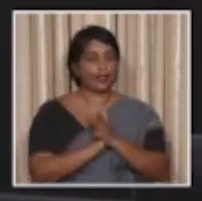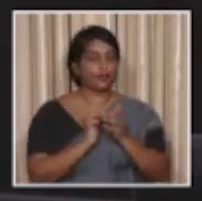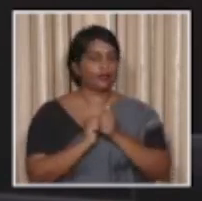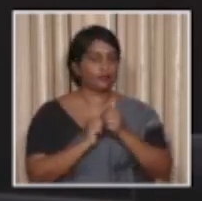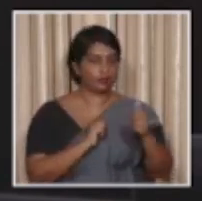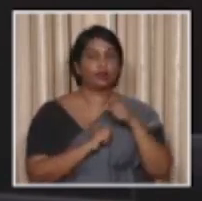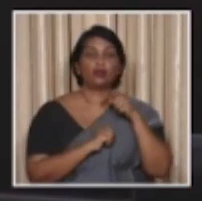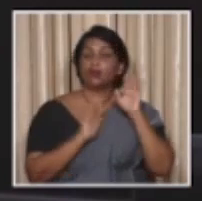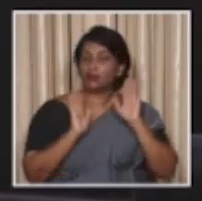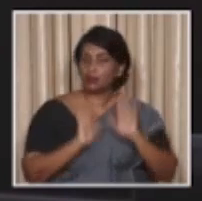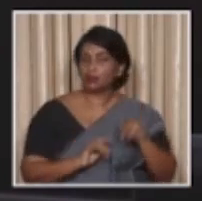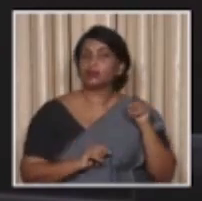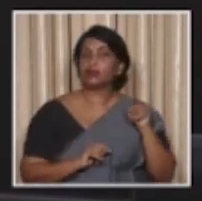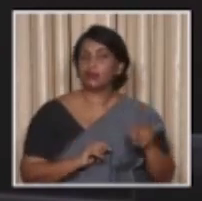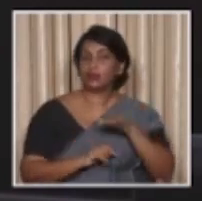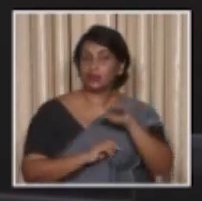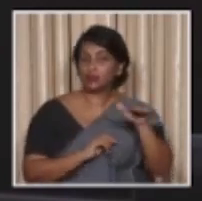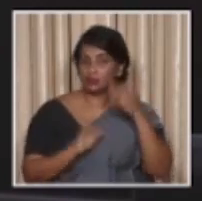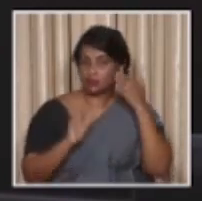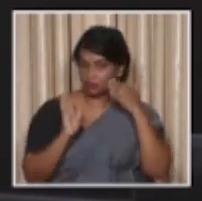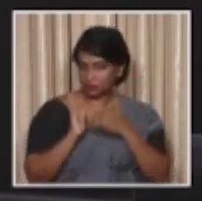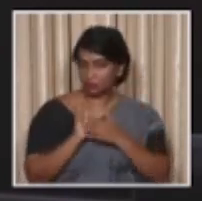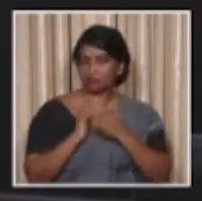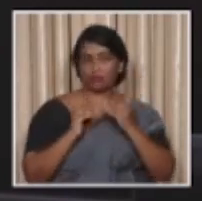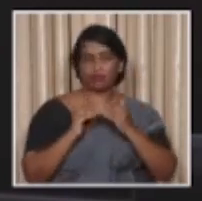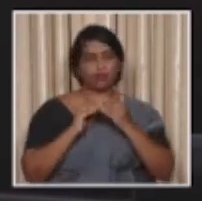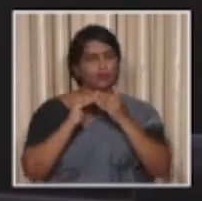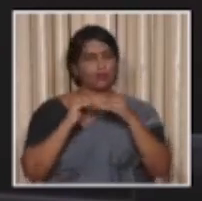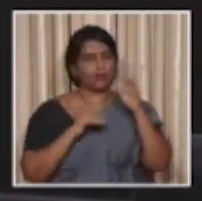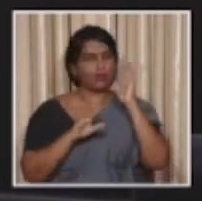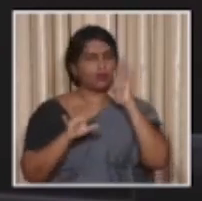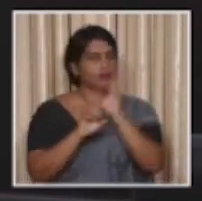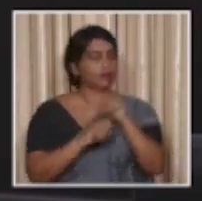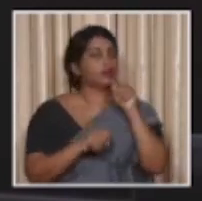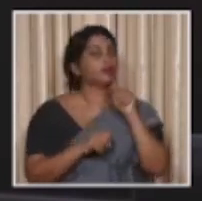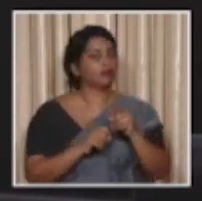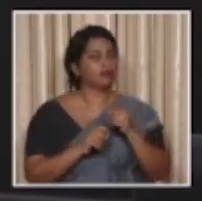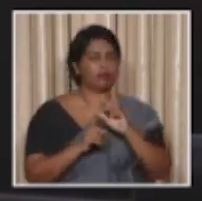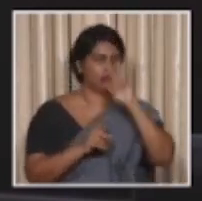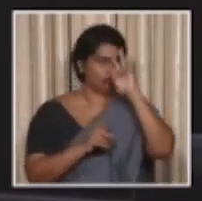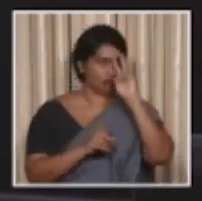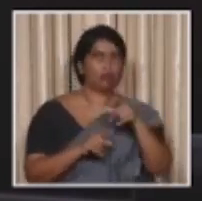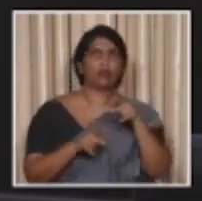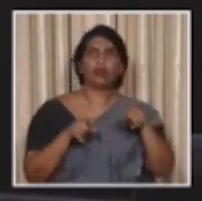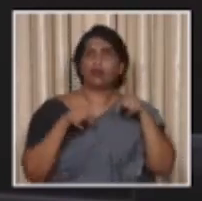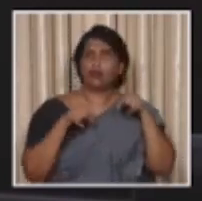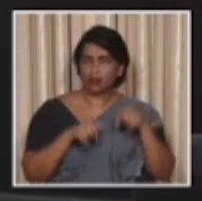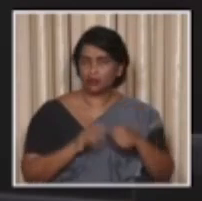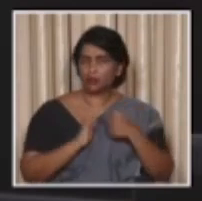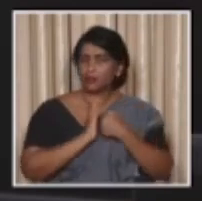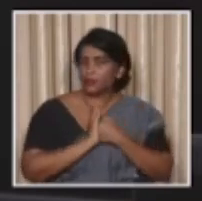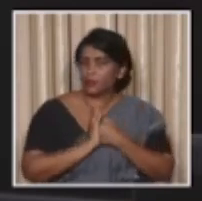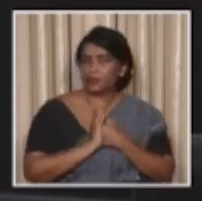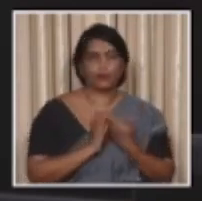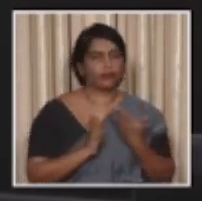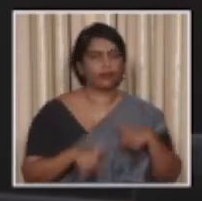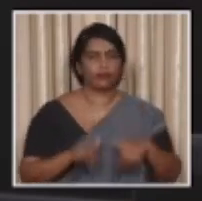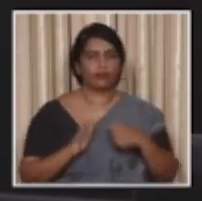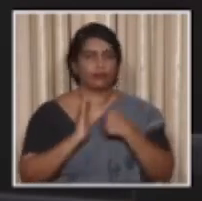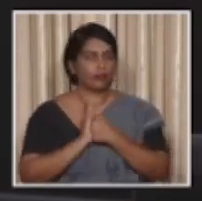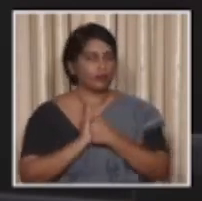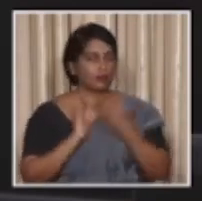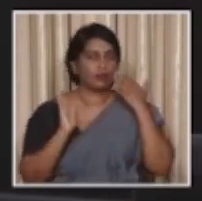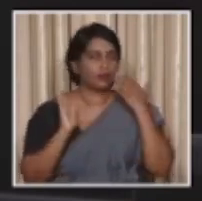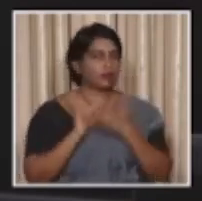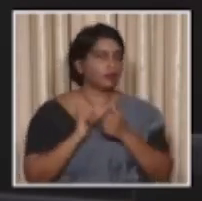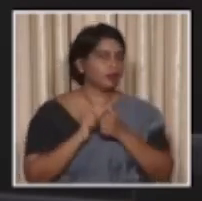කරා. නමුත් මේ සමාජයේ මේ ඉහළින් දුන්නු පණිවුඩය තුළ විකෘති වෙලා තියෙනවා. අද ගරු කරන්න ඕන එක්කනට ගරු නොකරන